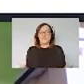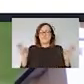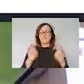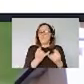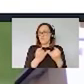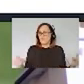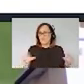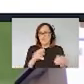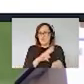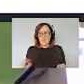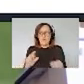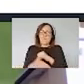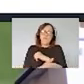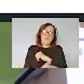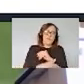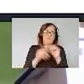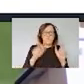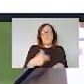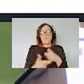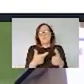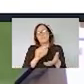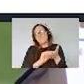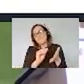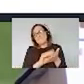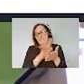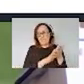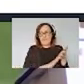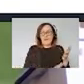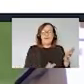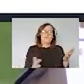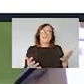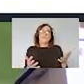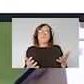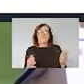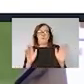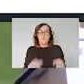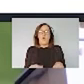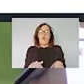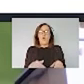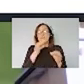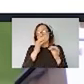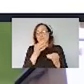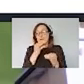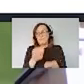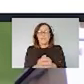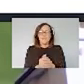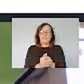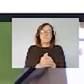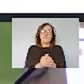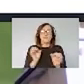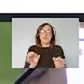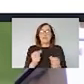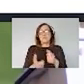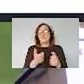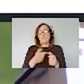różne rzeczy, pisać. To są podstawy, które mogę gdzieś robić, mogę wpisywać tekst, mogę Państwa o coś zapytać i teraz zrobimy